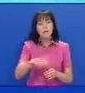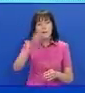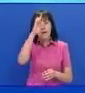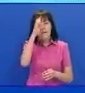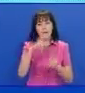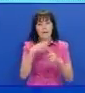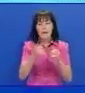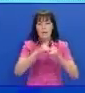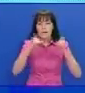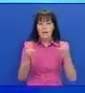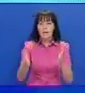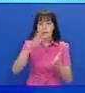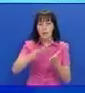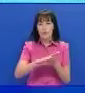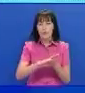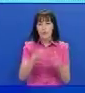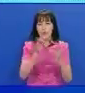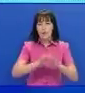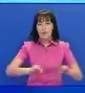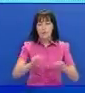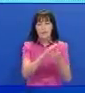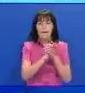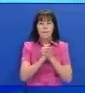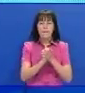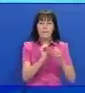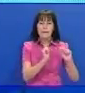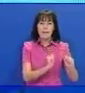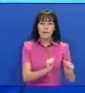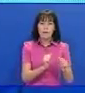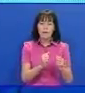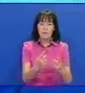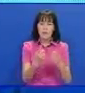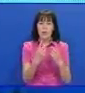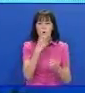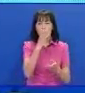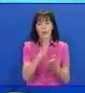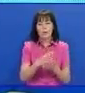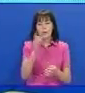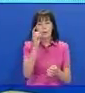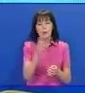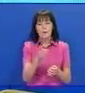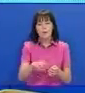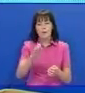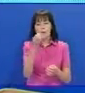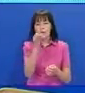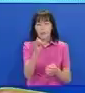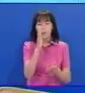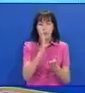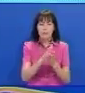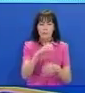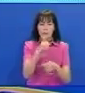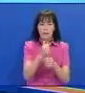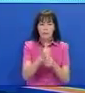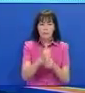таныту елдігіміз бен бірлігімізді сақтауда ұлылық көрсеткен хандар мен әділ билеріміздің